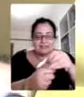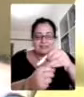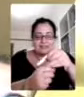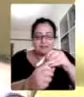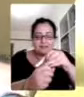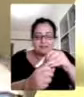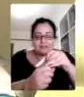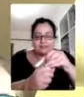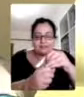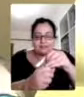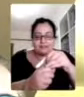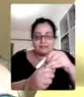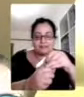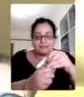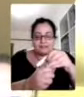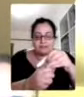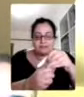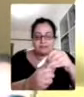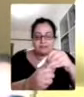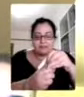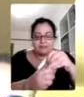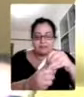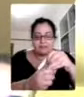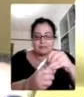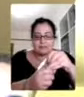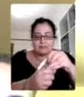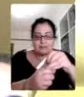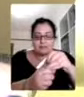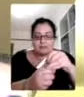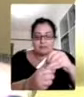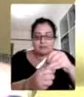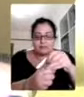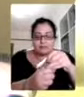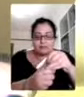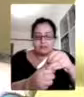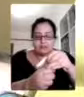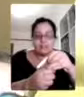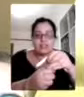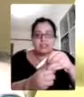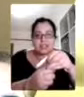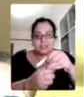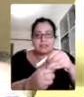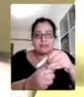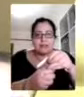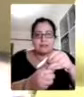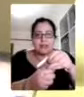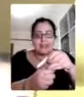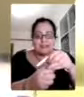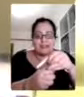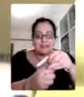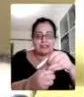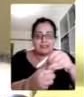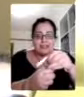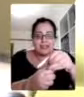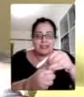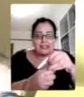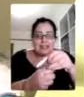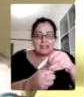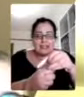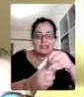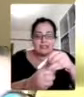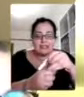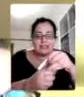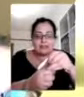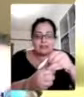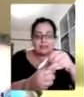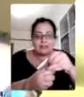verilen siparişlerde ne kadar eski stok envanter, ne kadar yeni ürün yüzdesini görmek istiyorum Gelecek açıkçası. bilmiyorum. Evet.